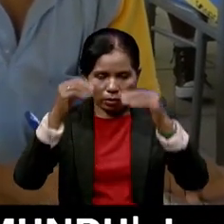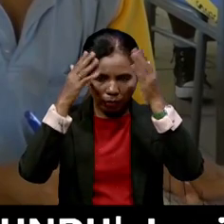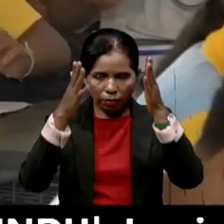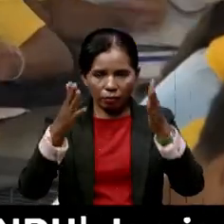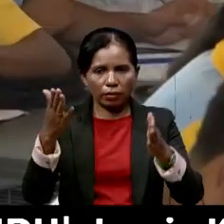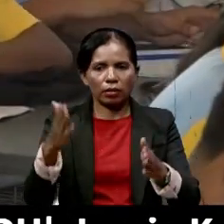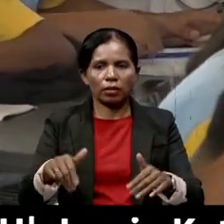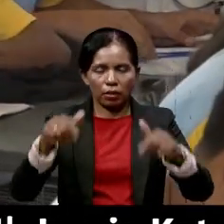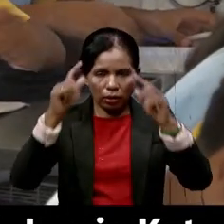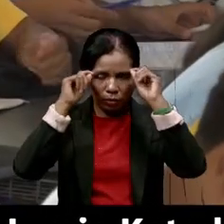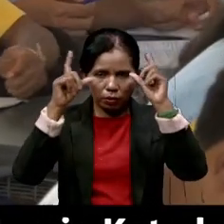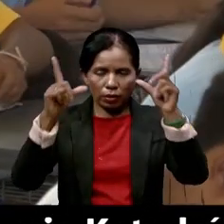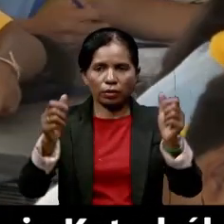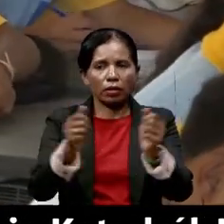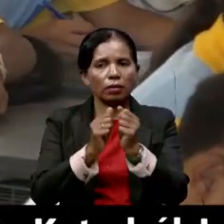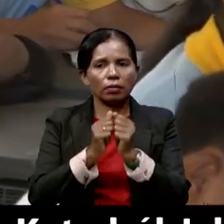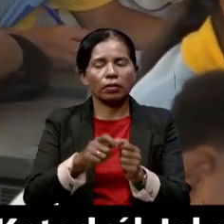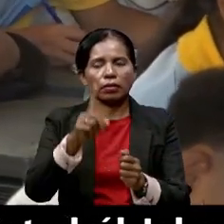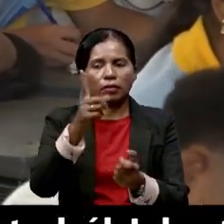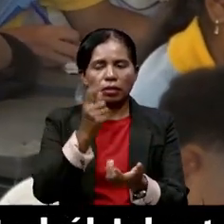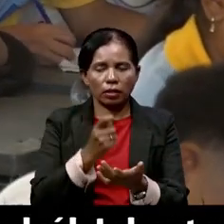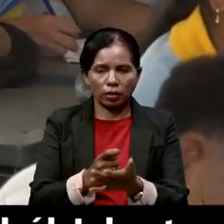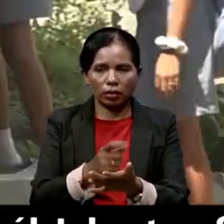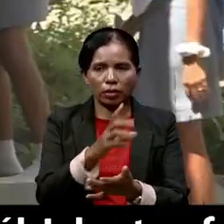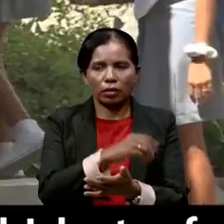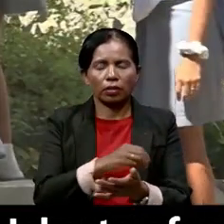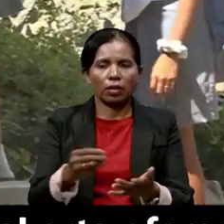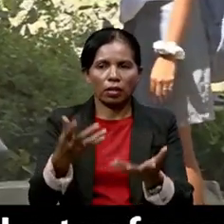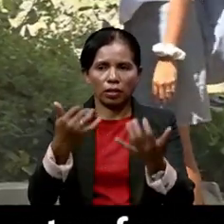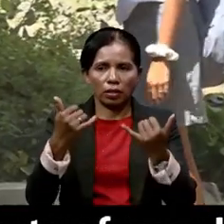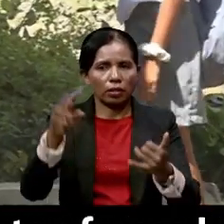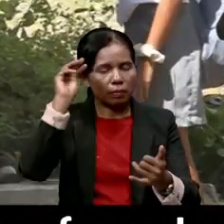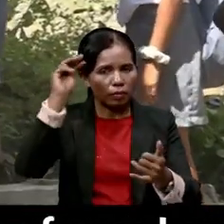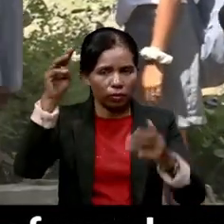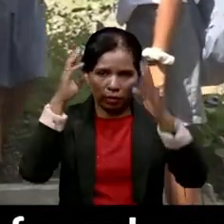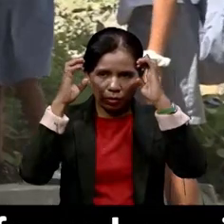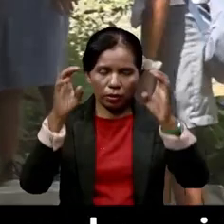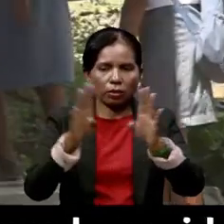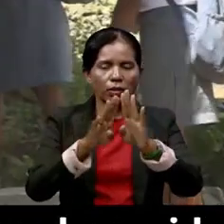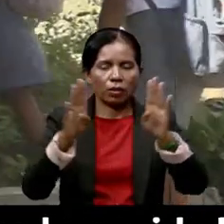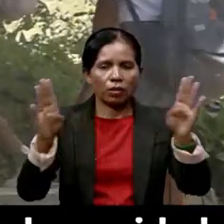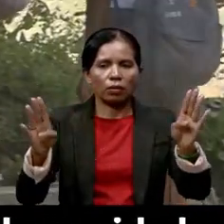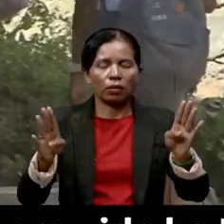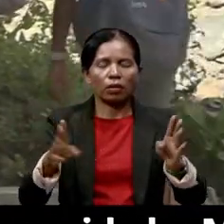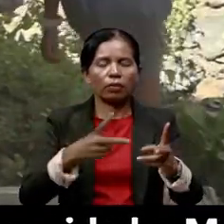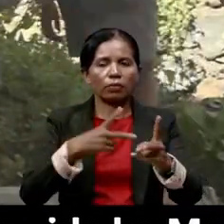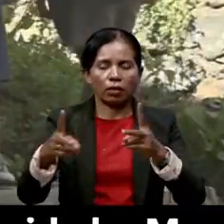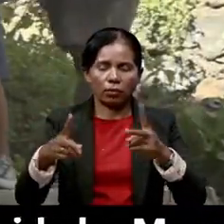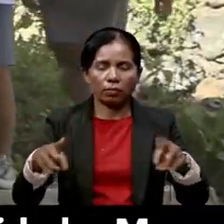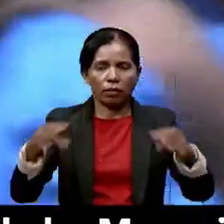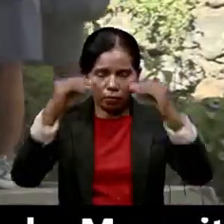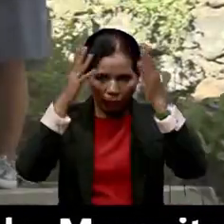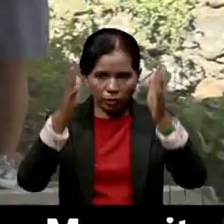ia território nacional ha mutu krihu nida resin no foi la lais ne Ministério da Educação lo que bolsa candidatura ba professor